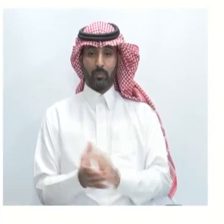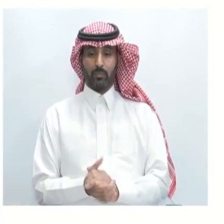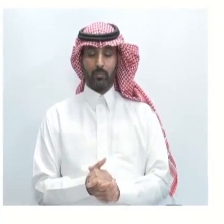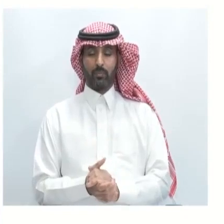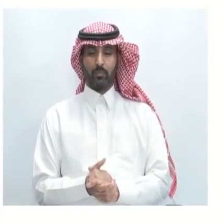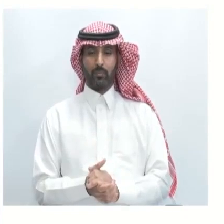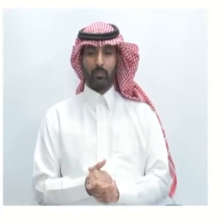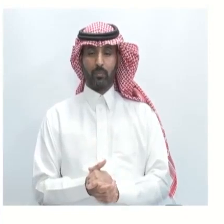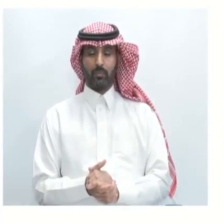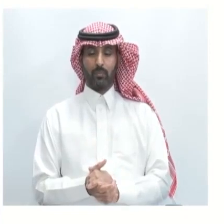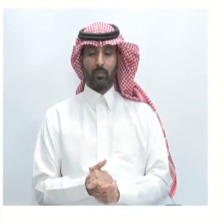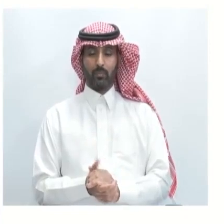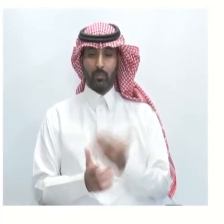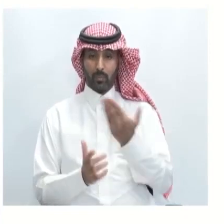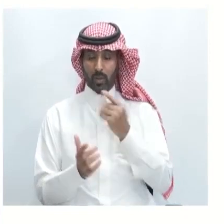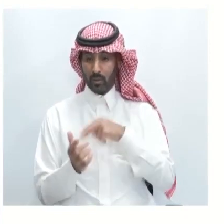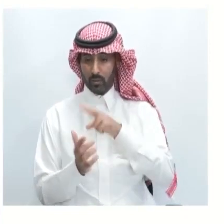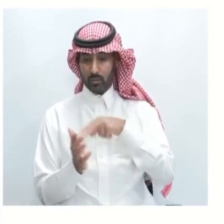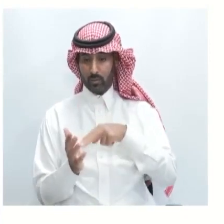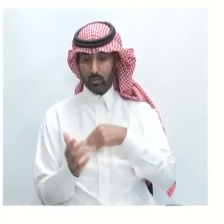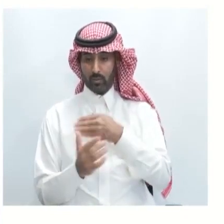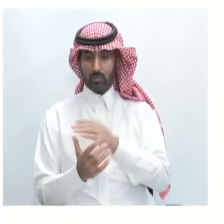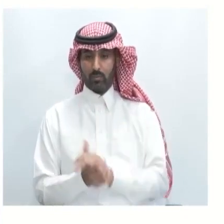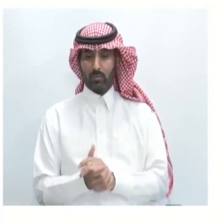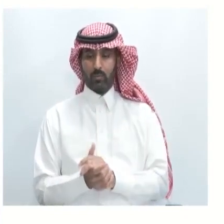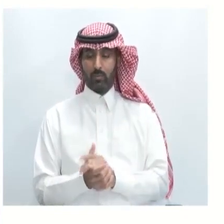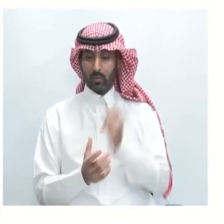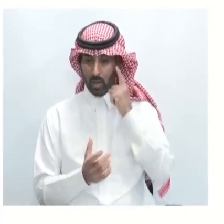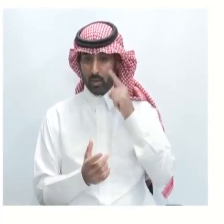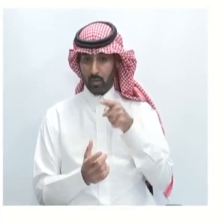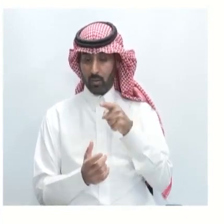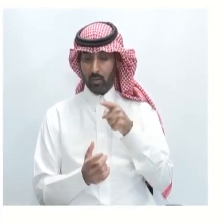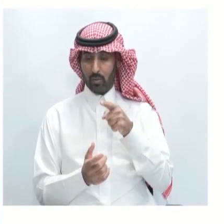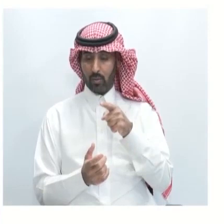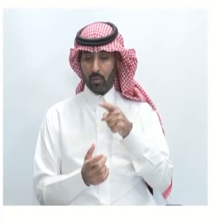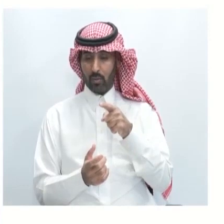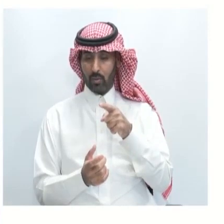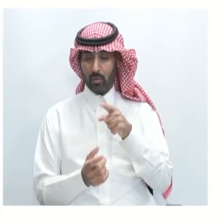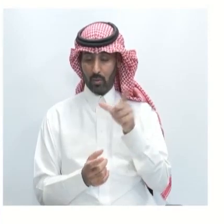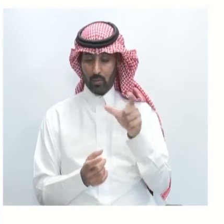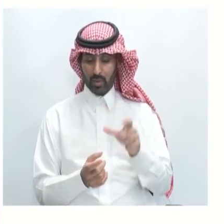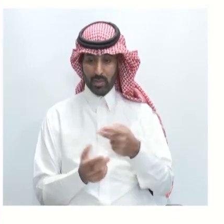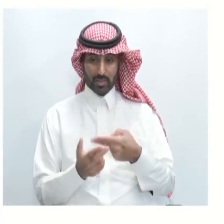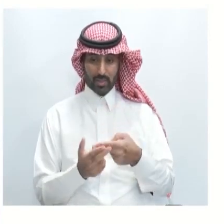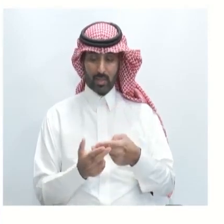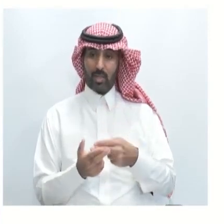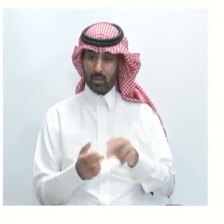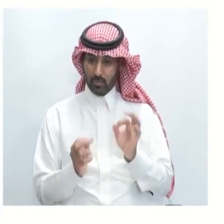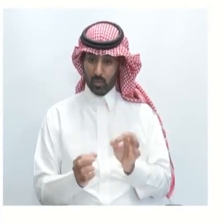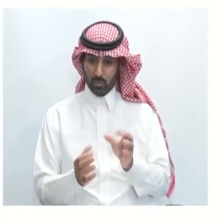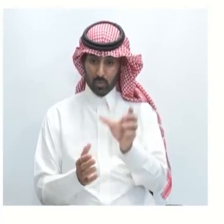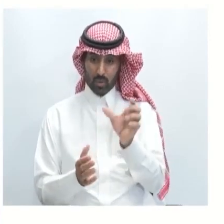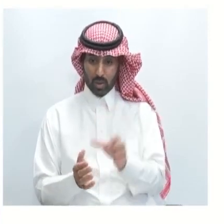الان نقرا ونكمل دعنا نفكر اذا طبقنا هذين الشرطين